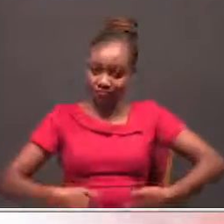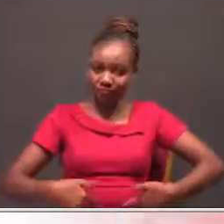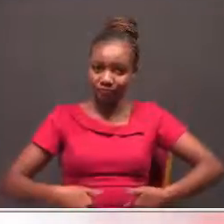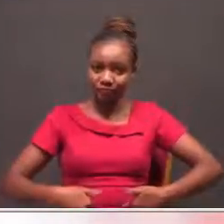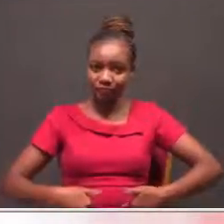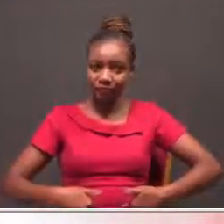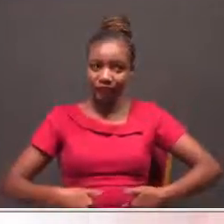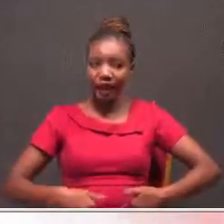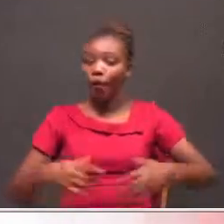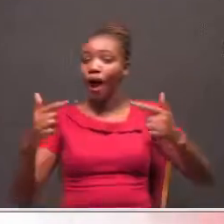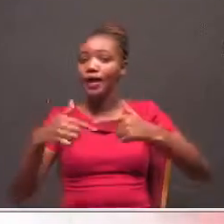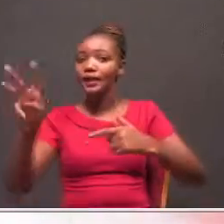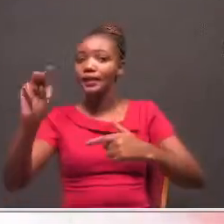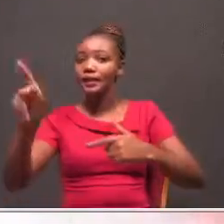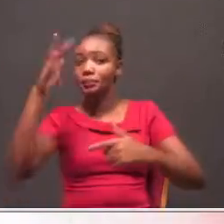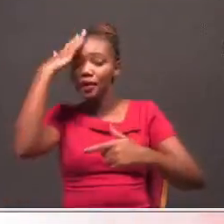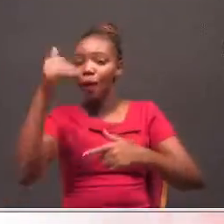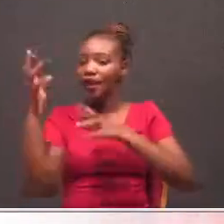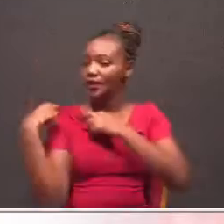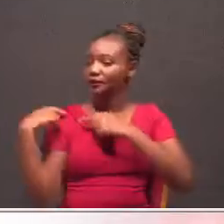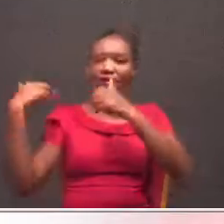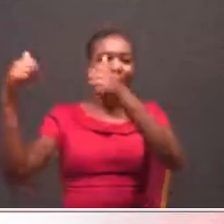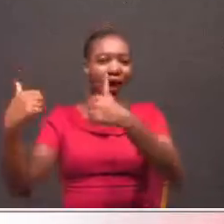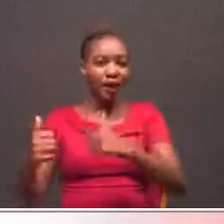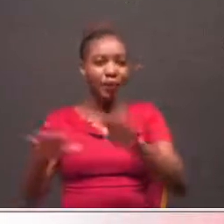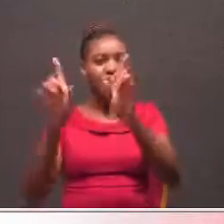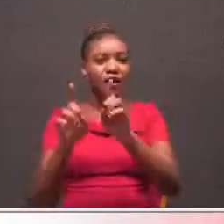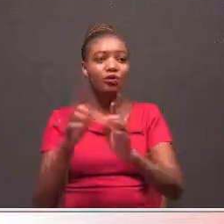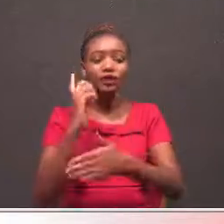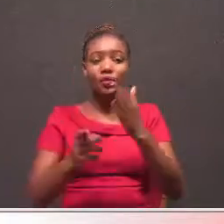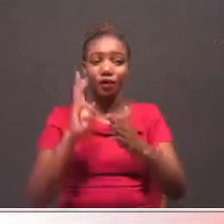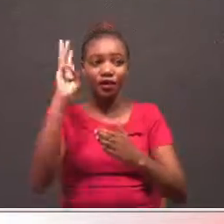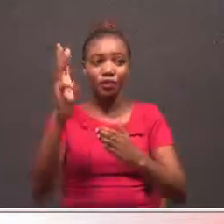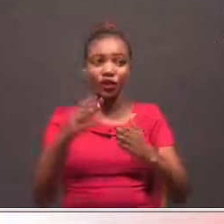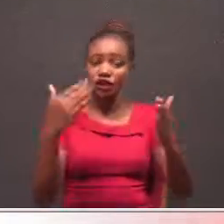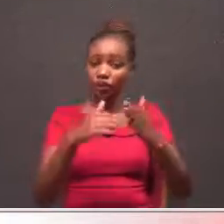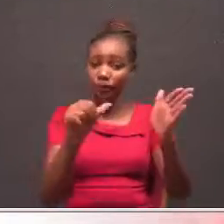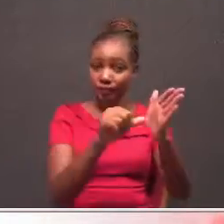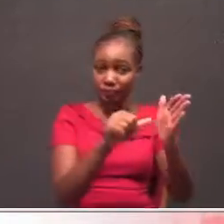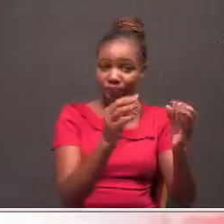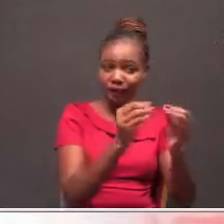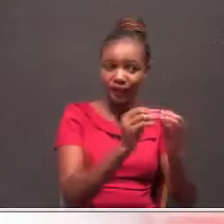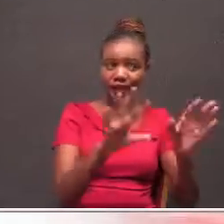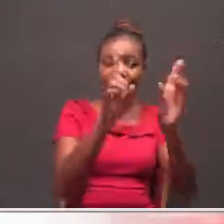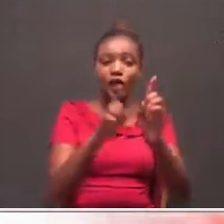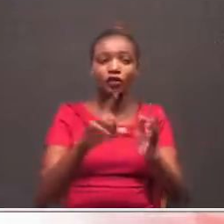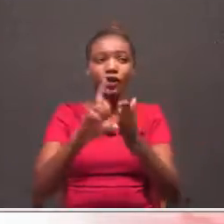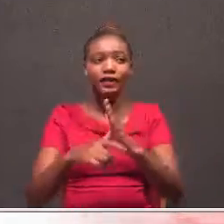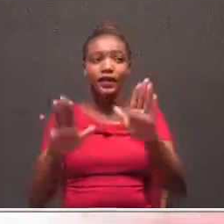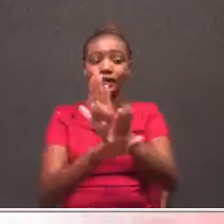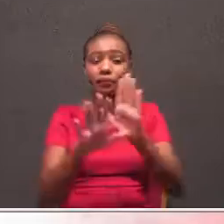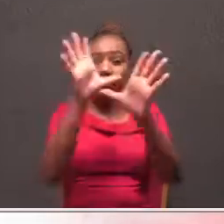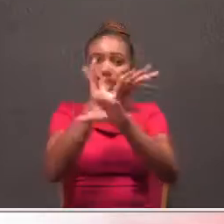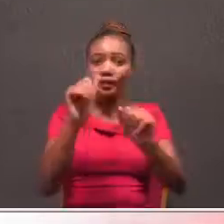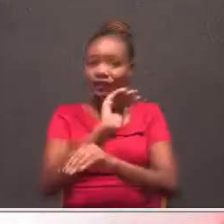Rehema Jaldesa kwa kukosa kuwajibika ipasavyo, wakitishia kusambaratisha mkutano huo, hali iliyosababisha naibu rais